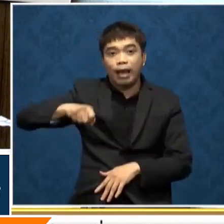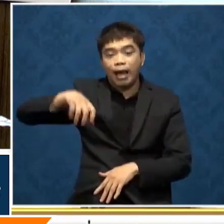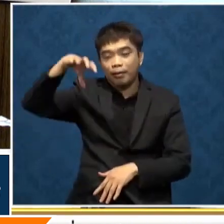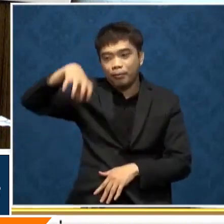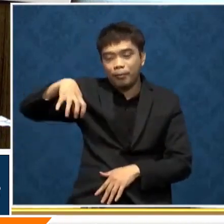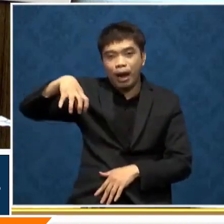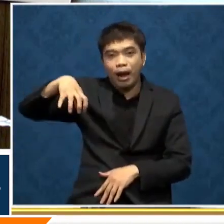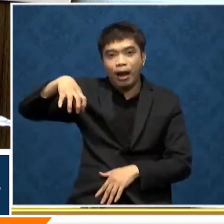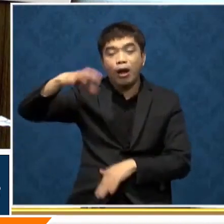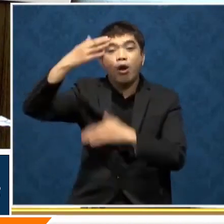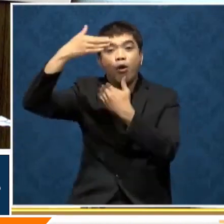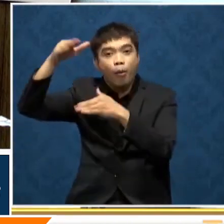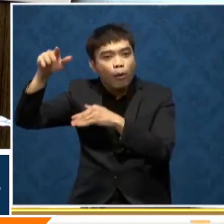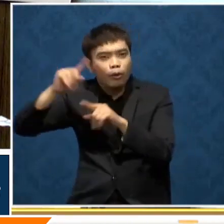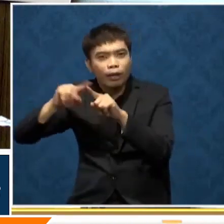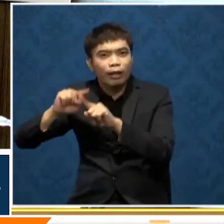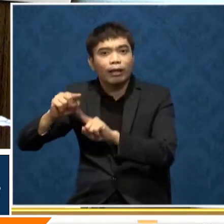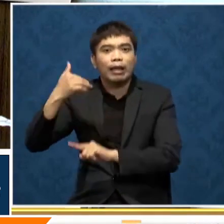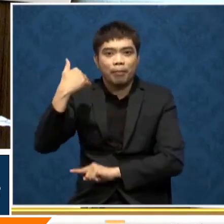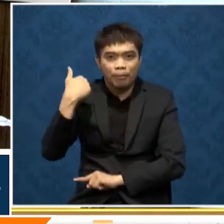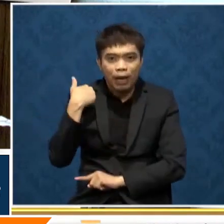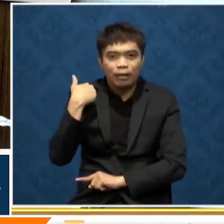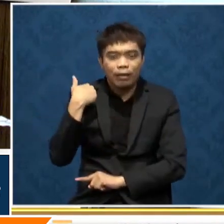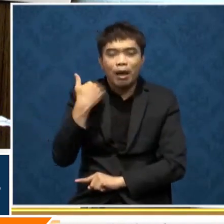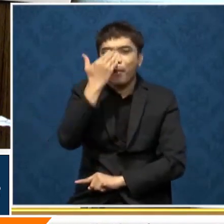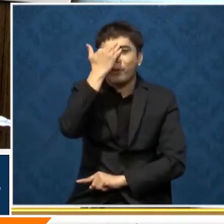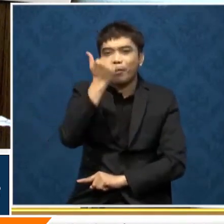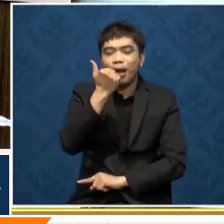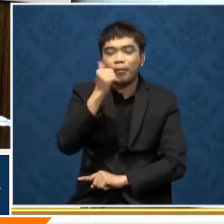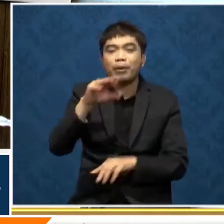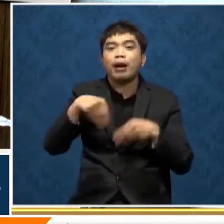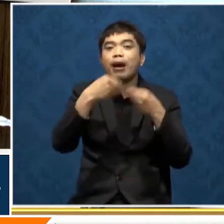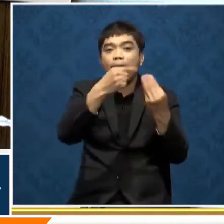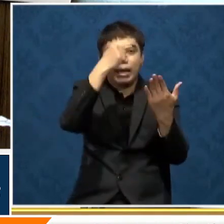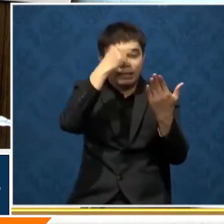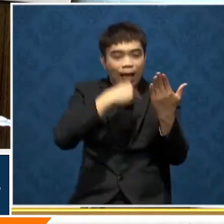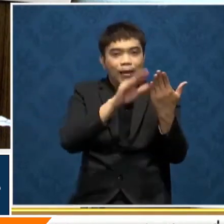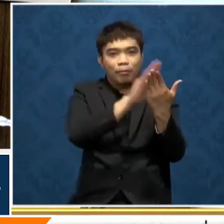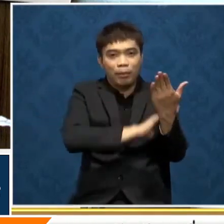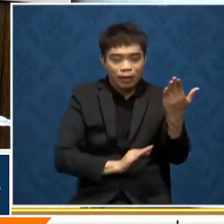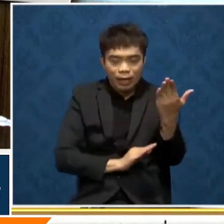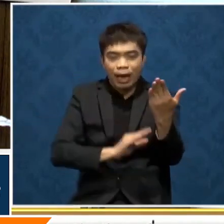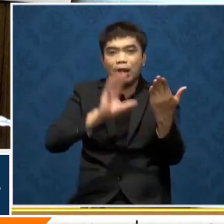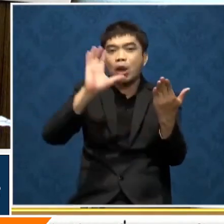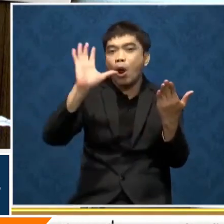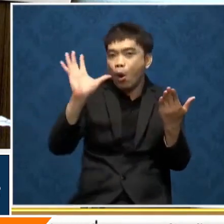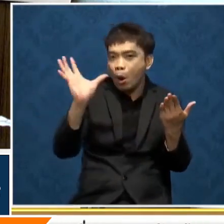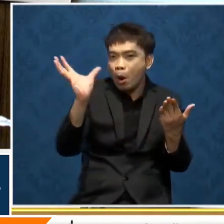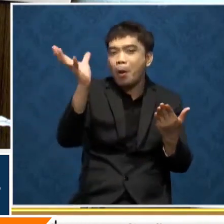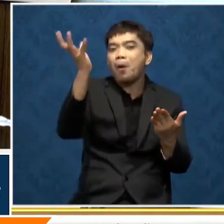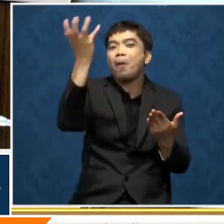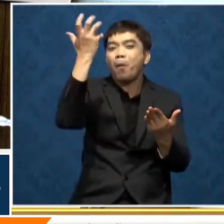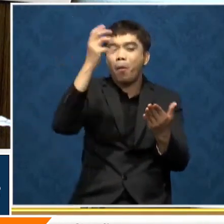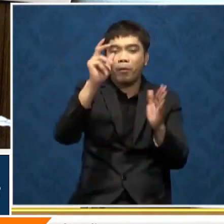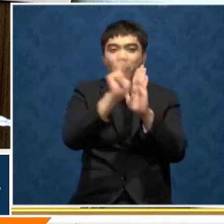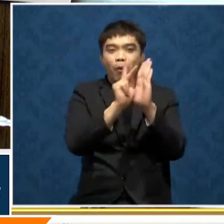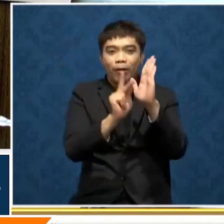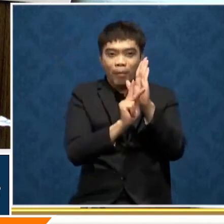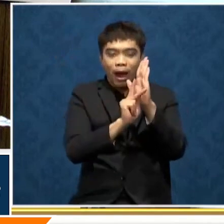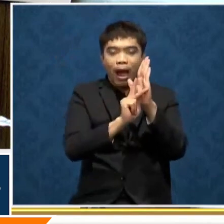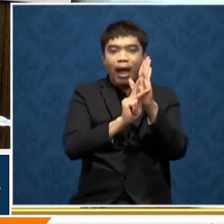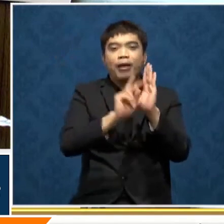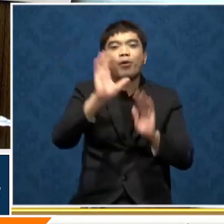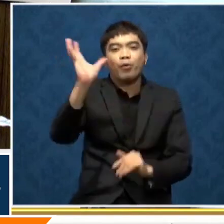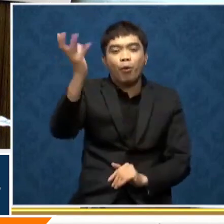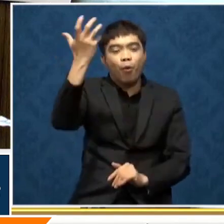กระบวนการยุติธรรมของเราทางแพ่งของไทยนะครับมีความเป็นสากลและส่งเสริมการค้าระหว่าง